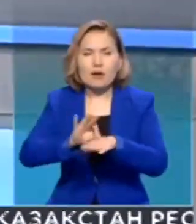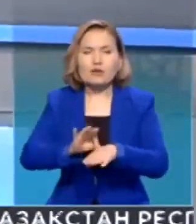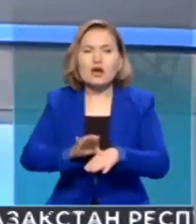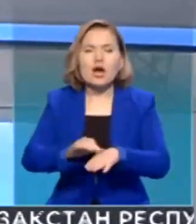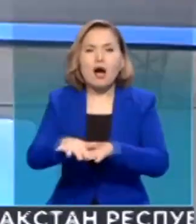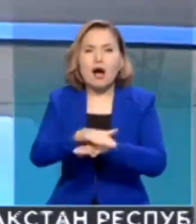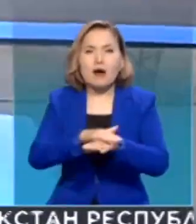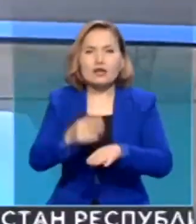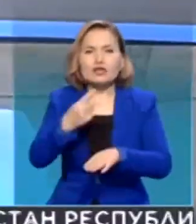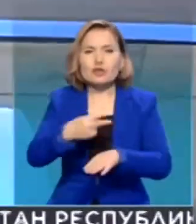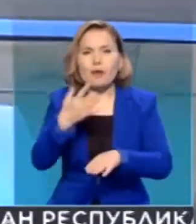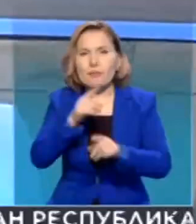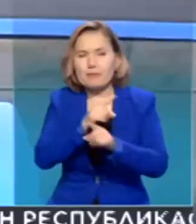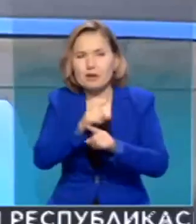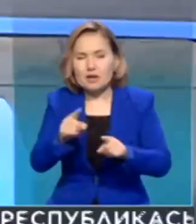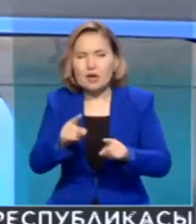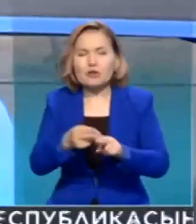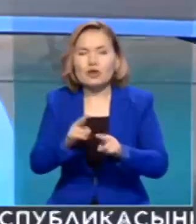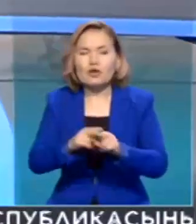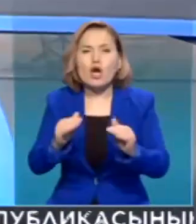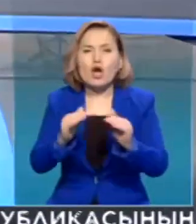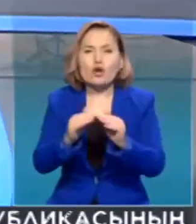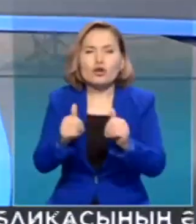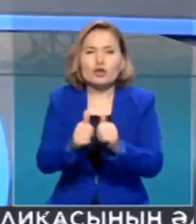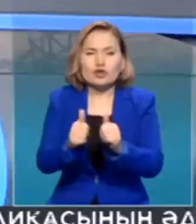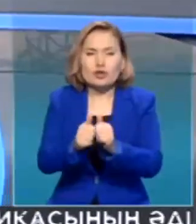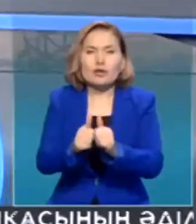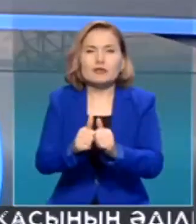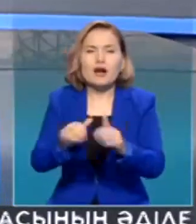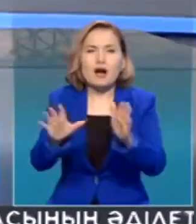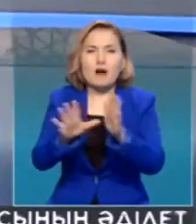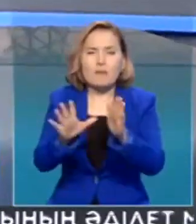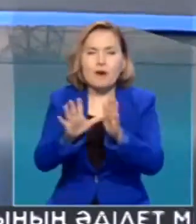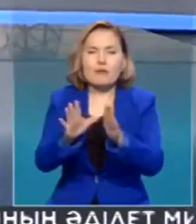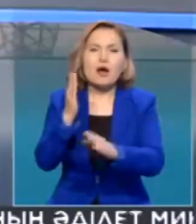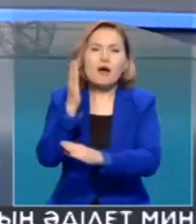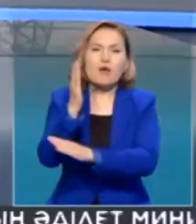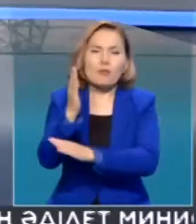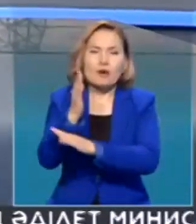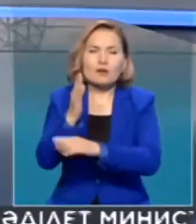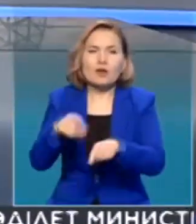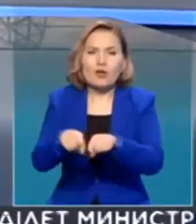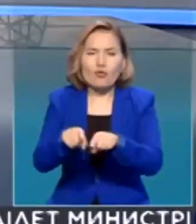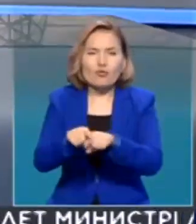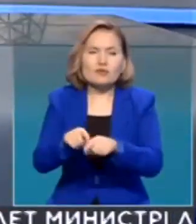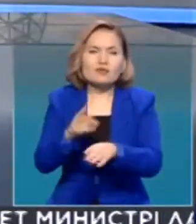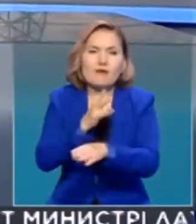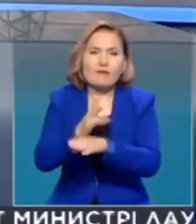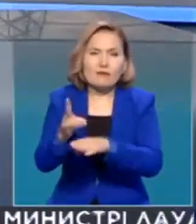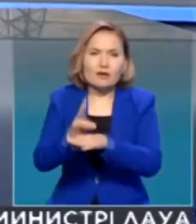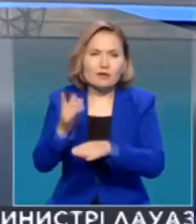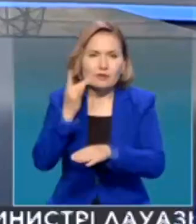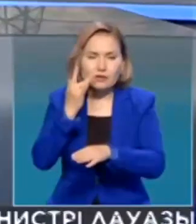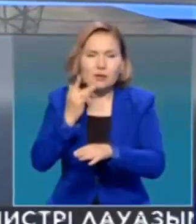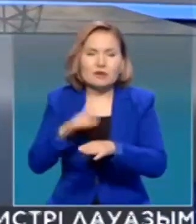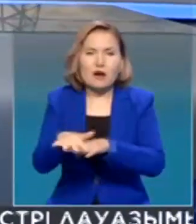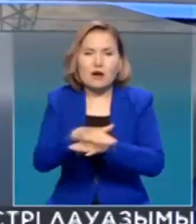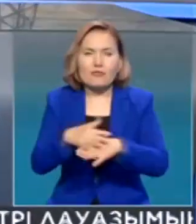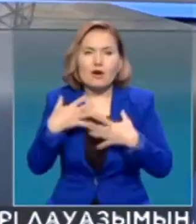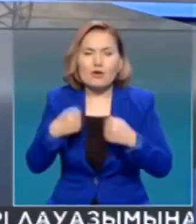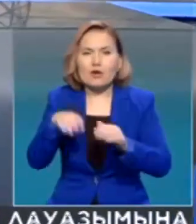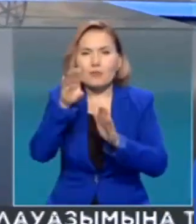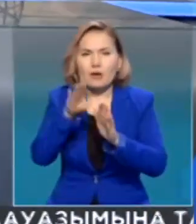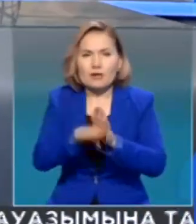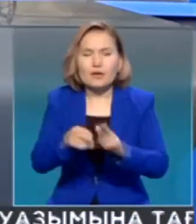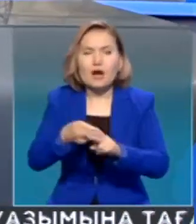25 жылдан бері үйдің дәл түбіне тұрғызылған жоғары кернеулі бағаналардың зардабын осылай тартып келеміз дейді. Тоқтың кесірінен